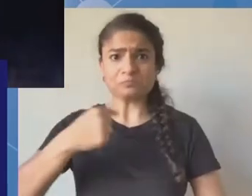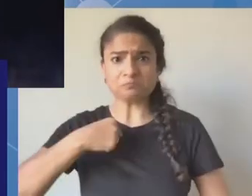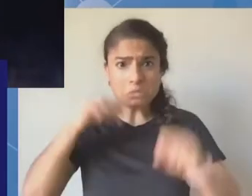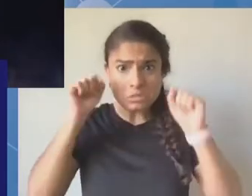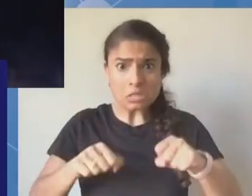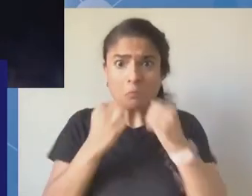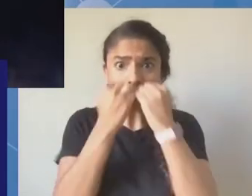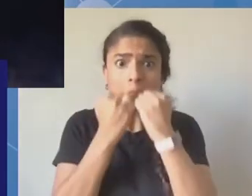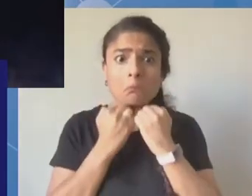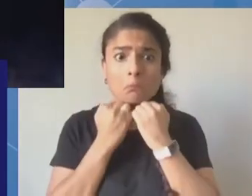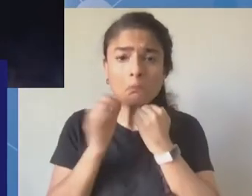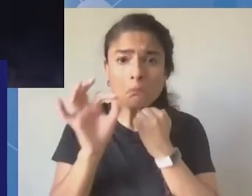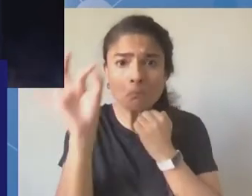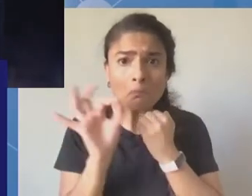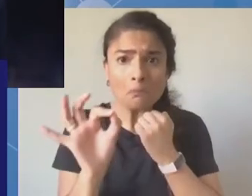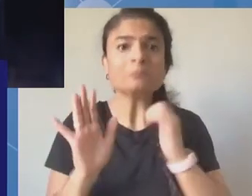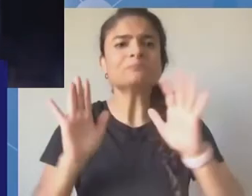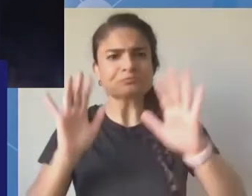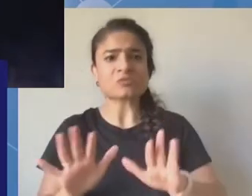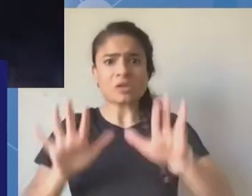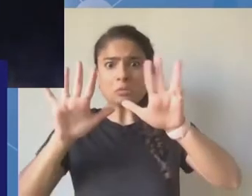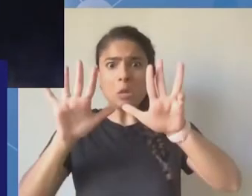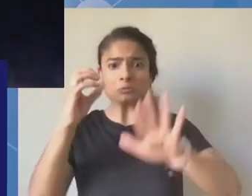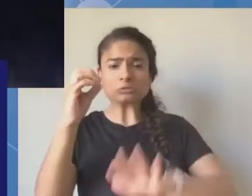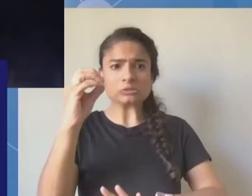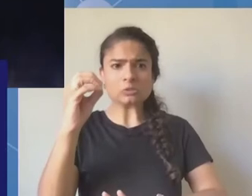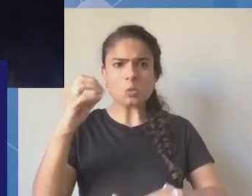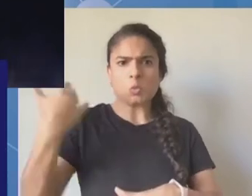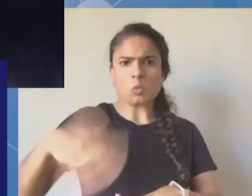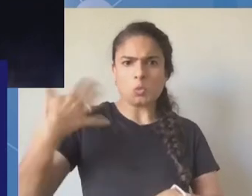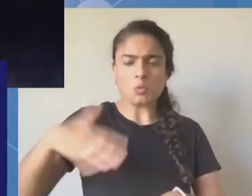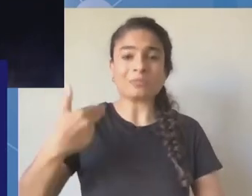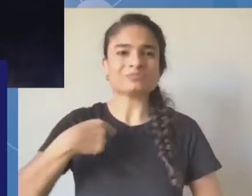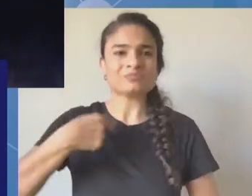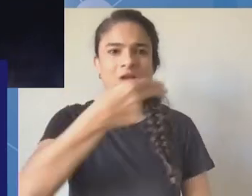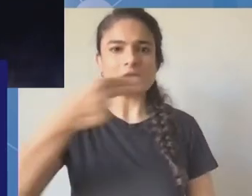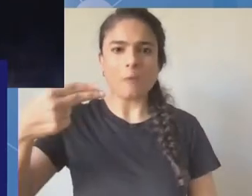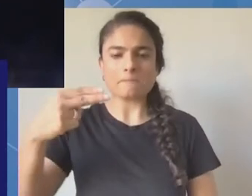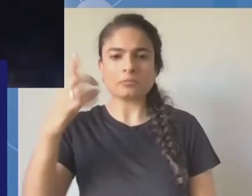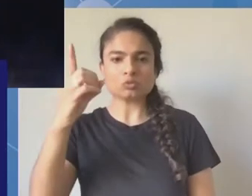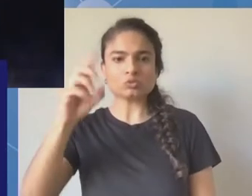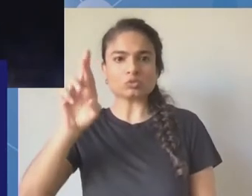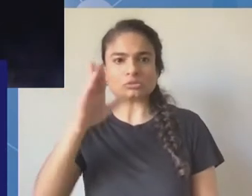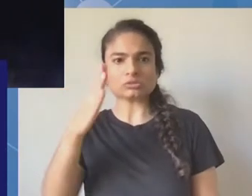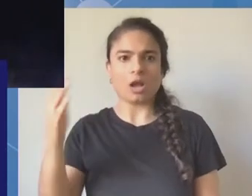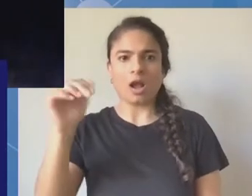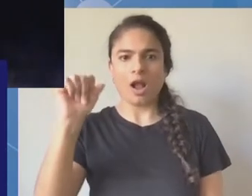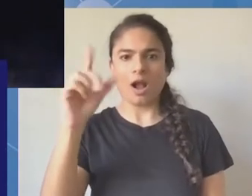的，非常感谢。我是积极分子的吧，是为了维护人权的吧，我叫